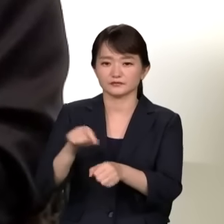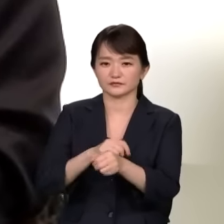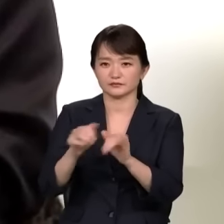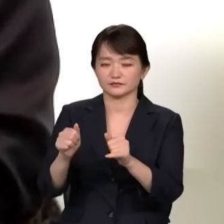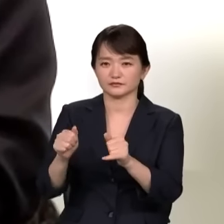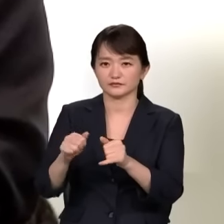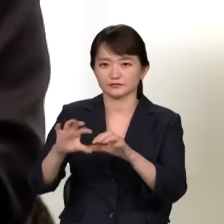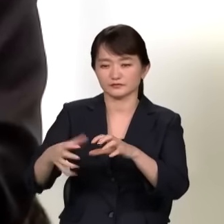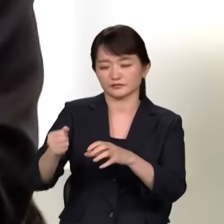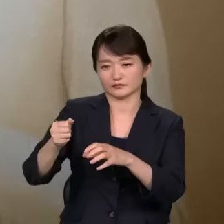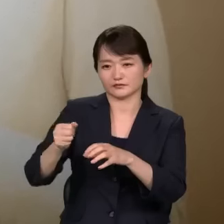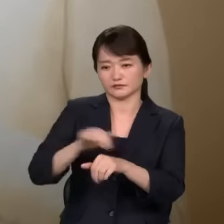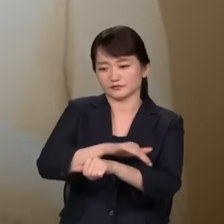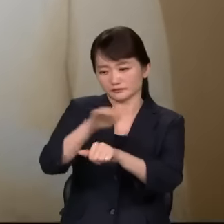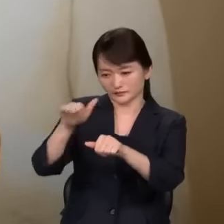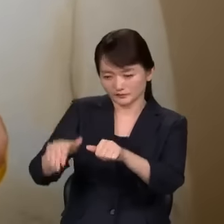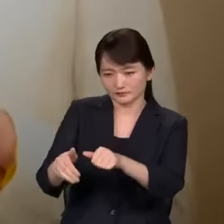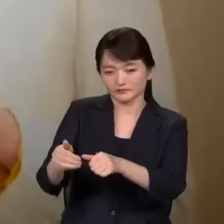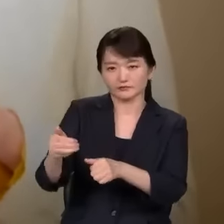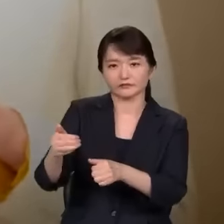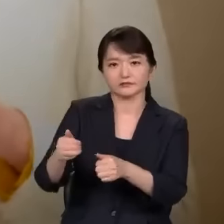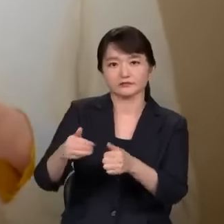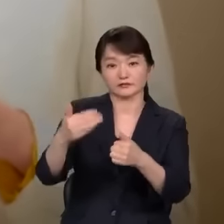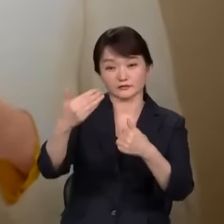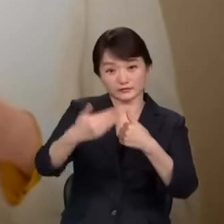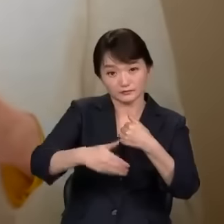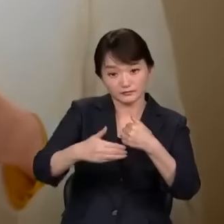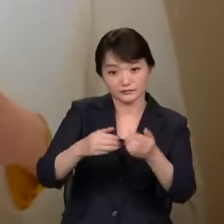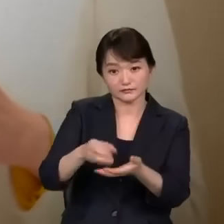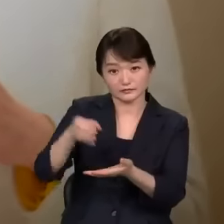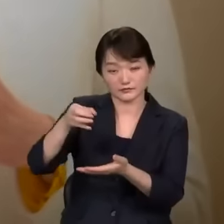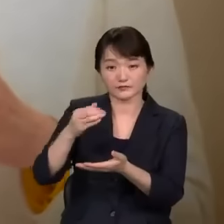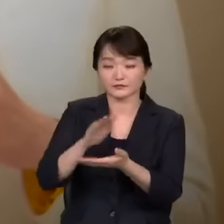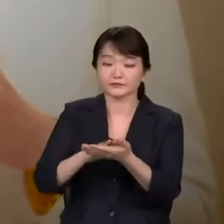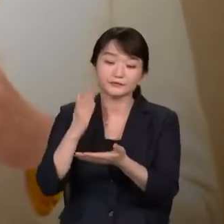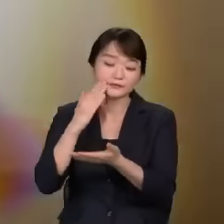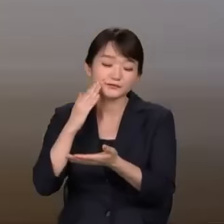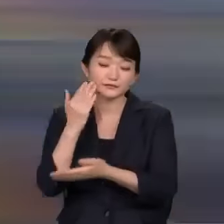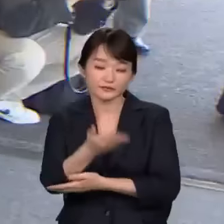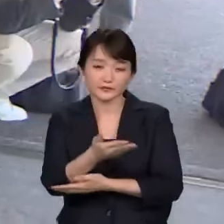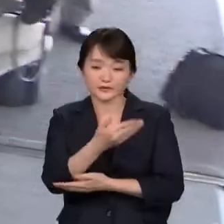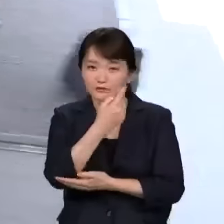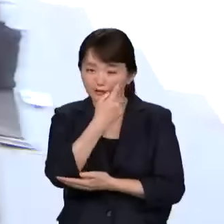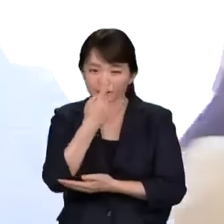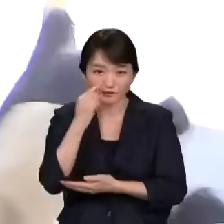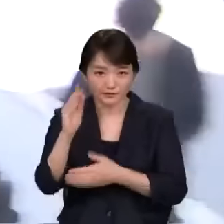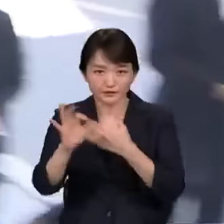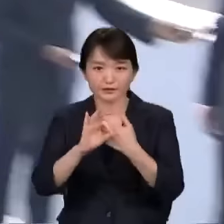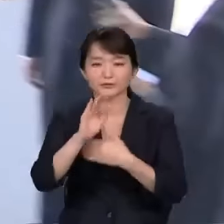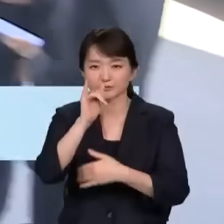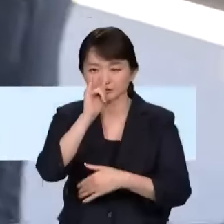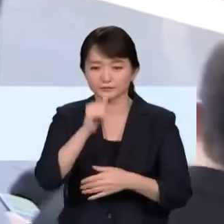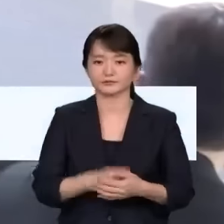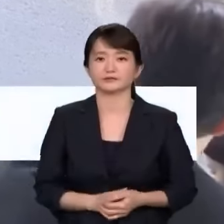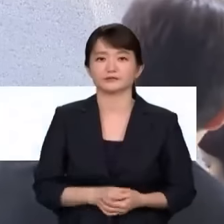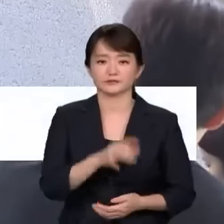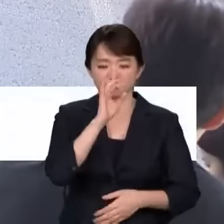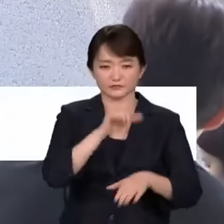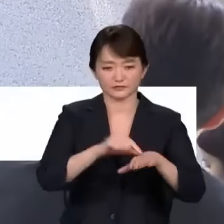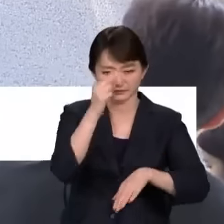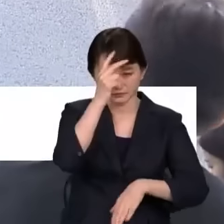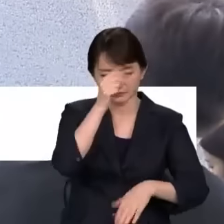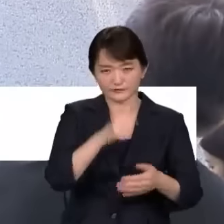청탁하면서 고급 화장품이나 명품백을 준 게 확인된다면 적용될 수도 있습니다. 하지만 중앙지검은 청탁금지법은